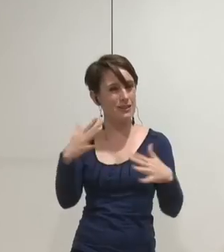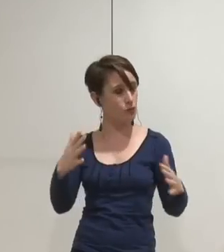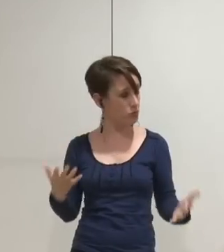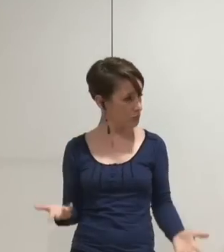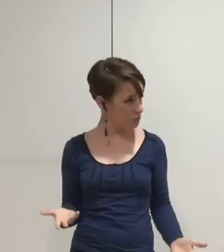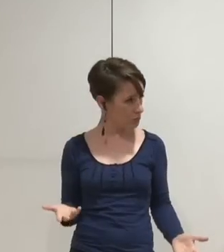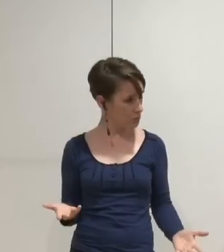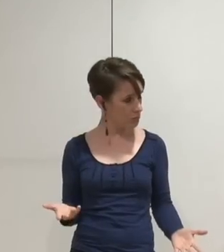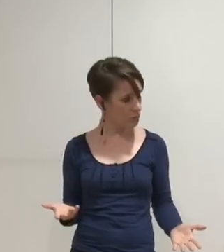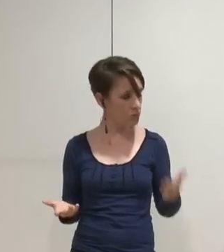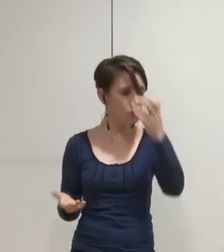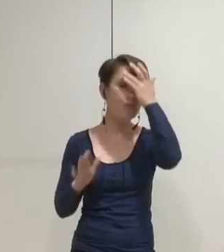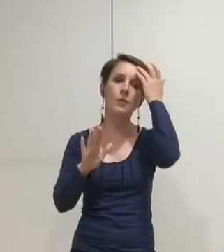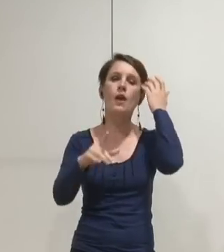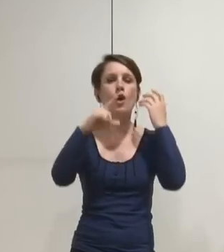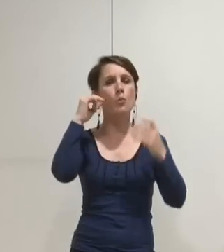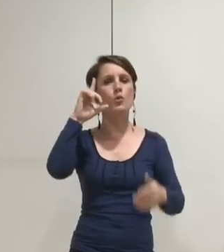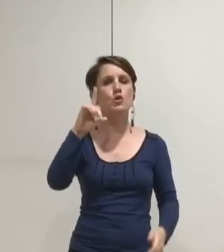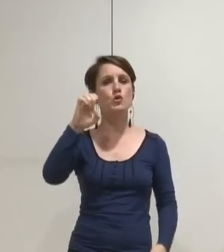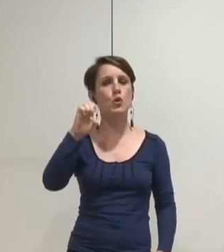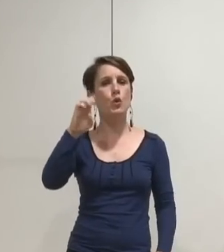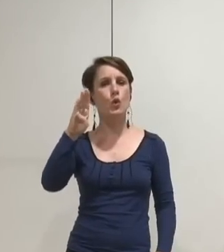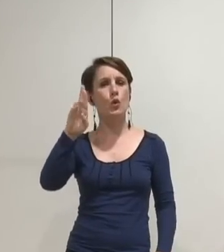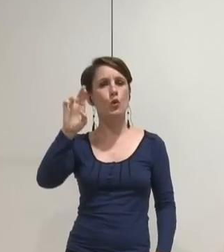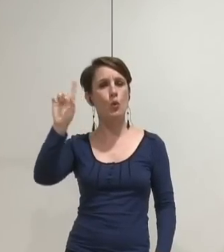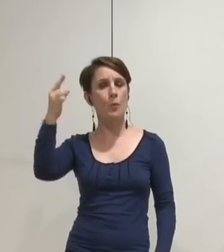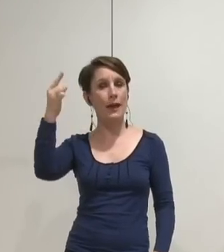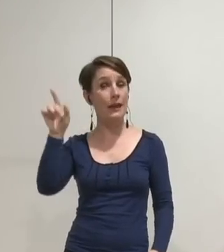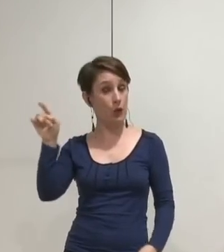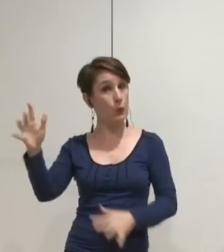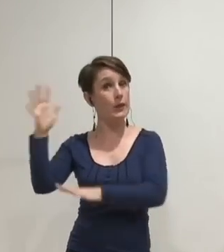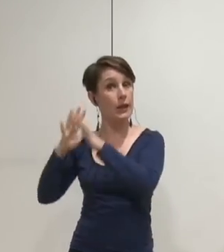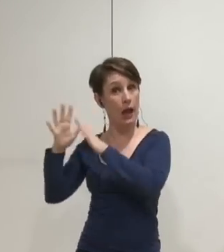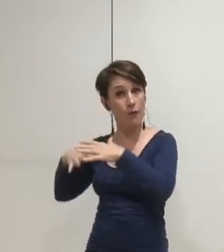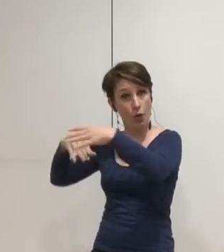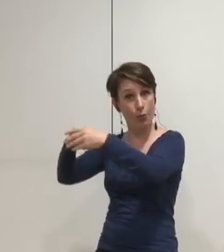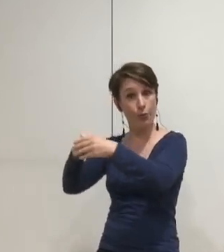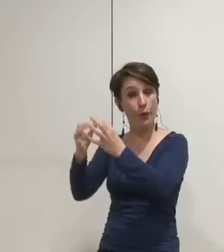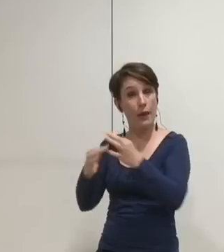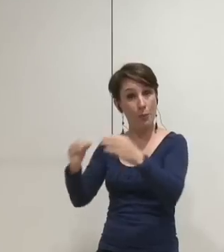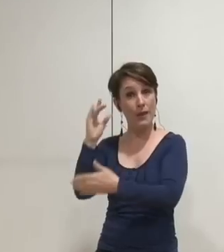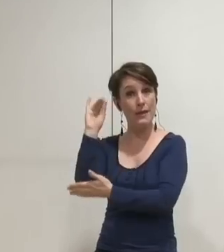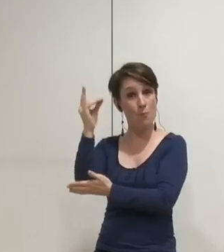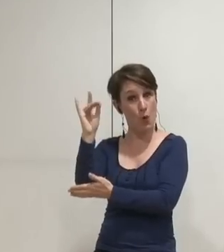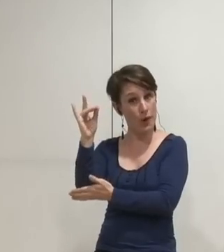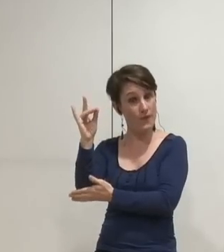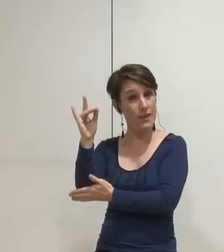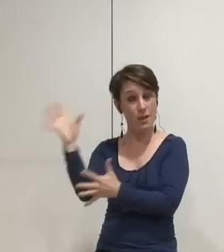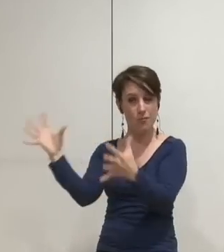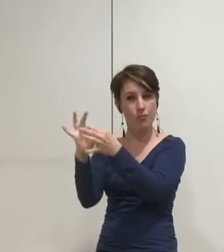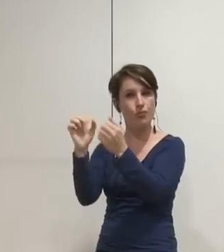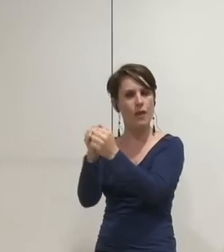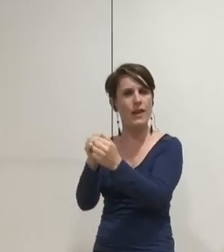française je vais citer Régis de Bré qui fut l'un des compagnons de route de tgevara en Bolivie pour le coup voyez j'essaie de m'adapter un peu